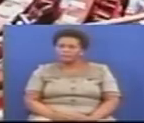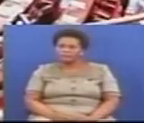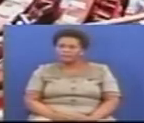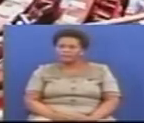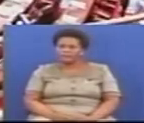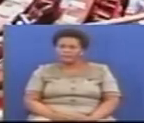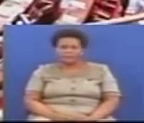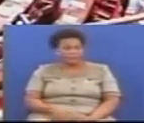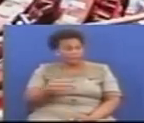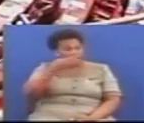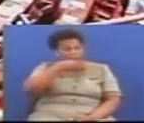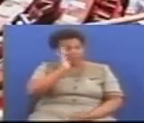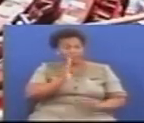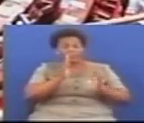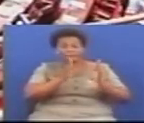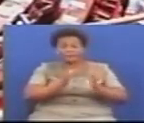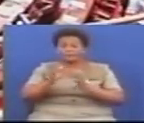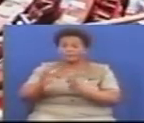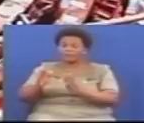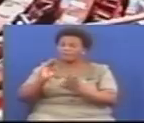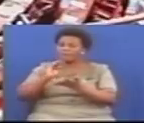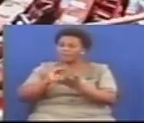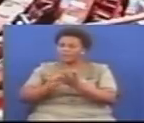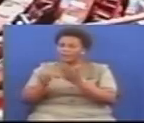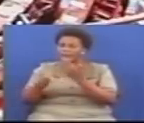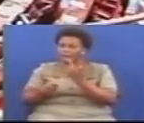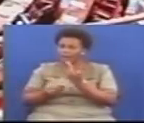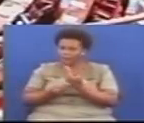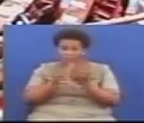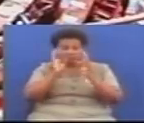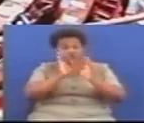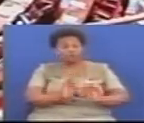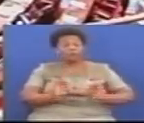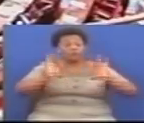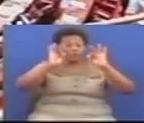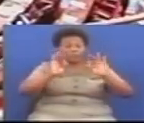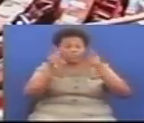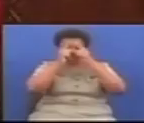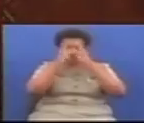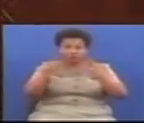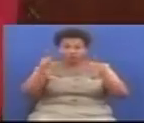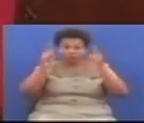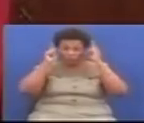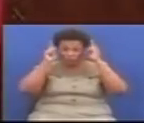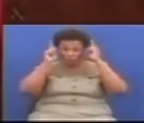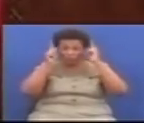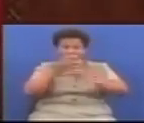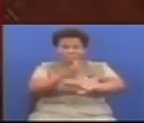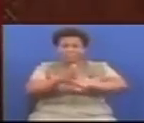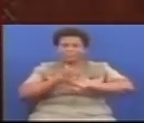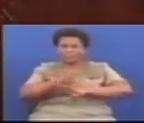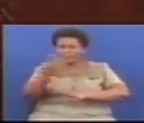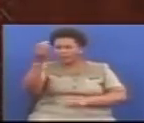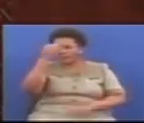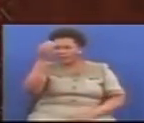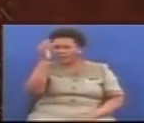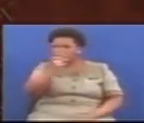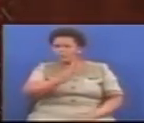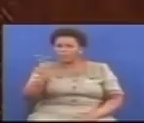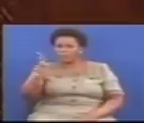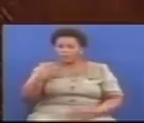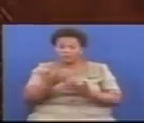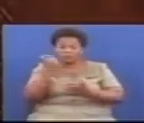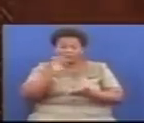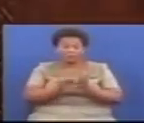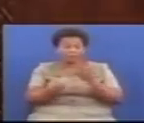serikali ina mpango gani wa kuboresha chuo cha FDC kilichopo shirika la elimu Kibaha ambacho hakina vifaa vya kujifunzia,